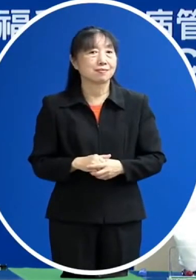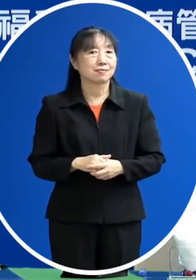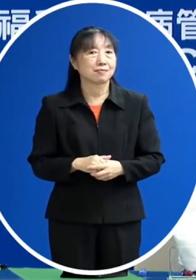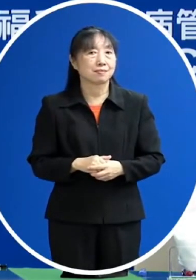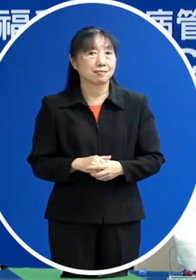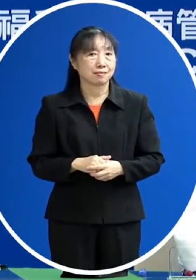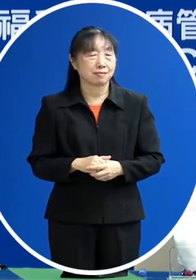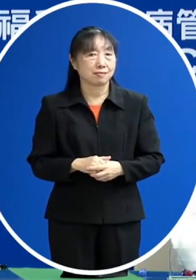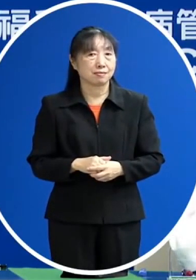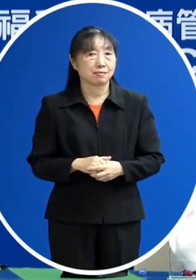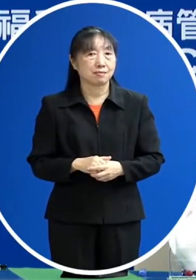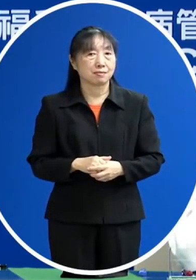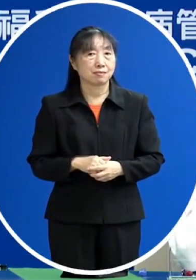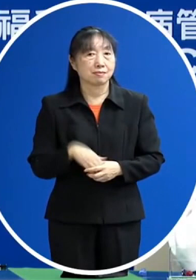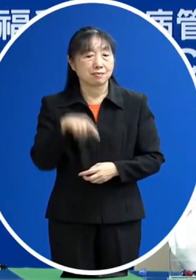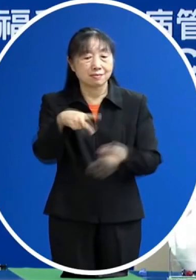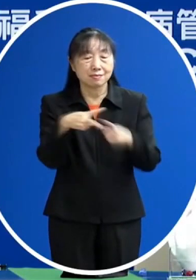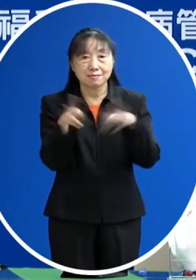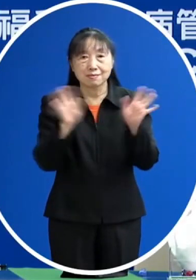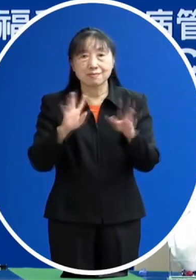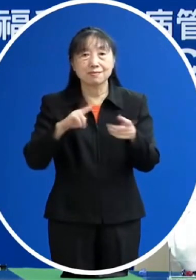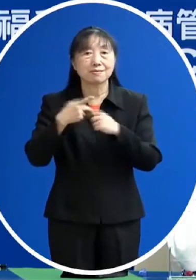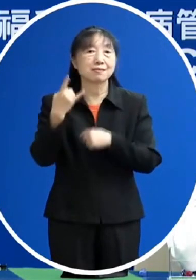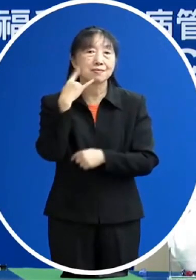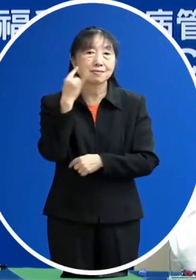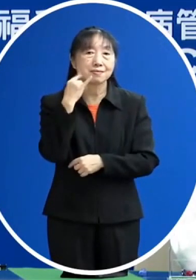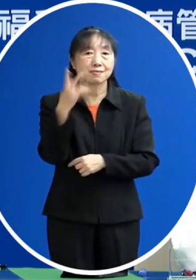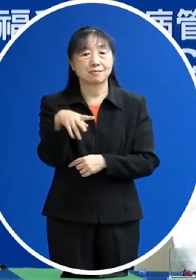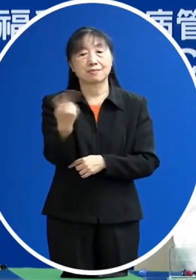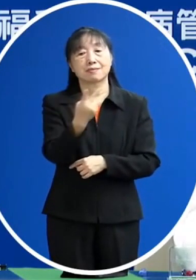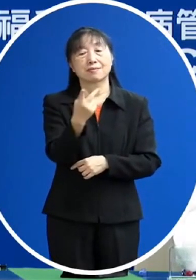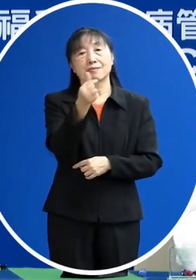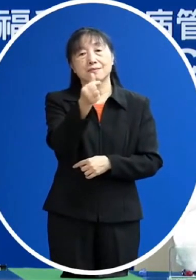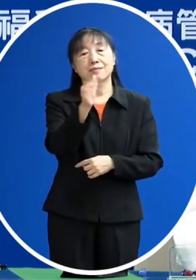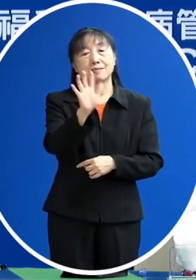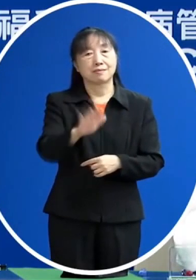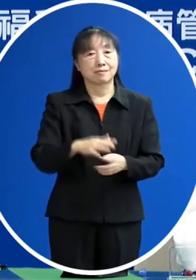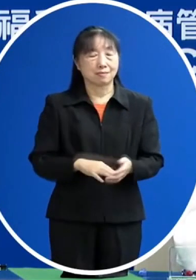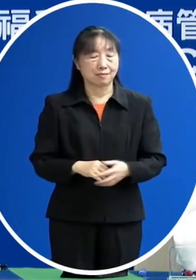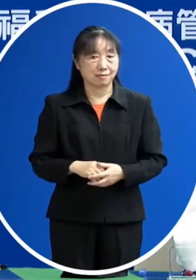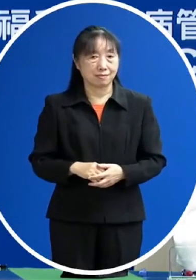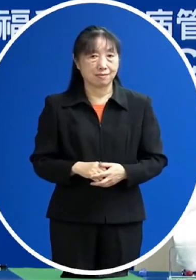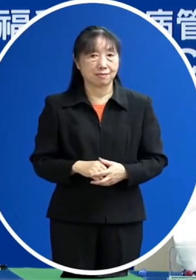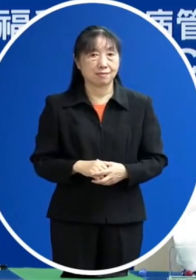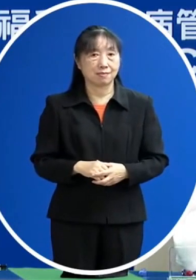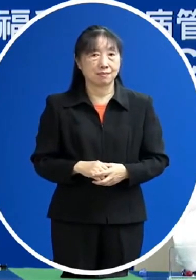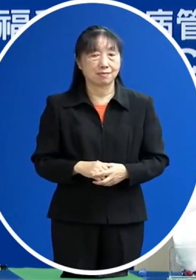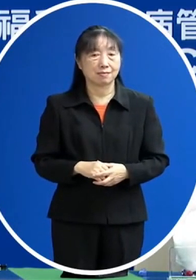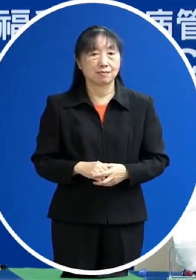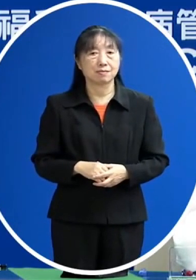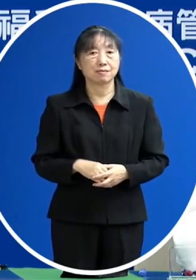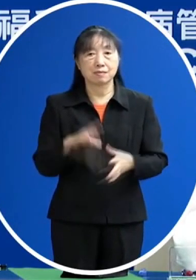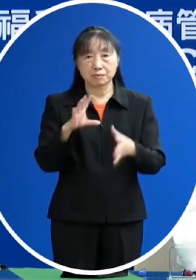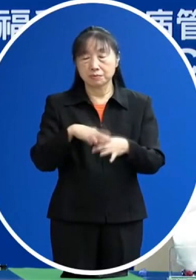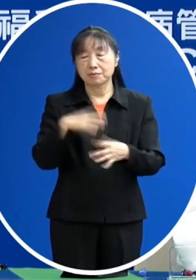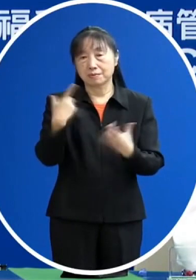好，那然后他就跟他的母亲哈也有确诊了，好，他母亲也确诊了，那相关的